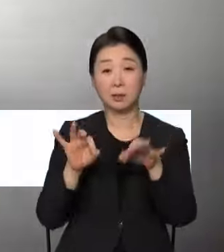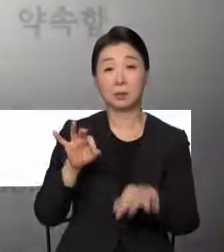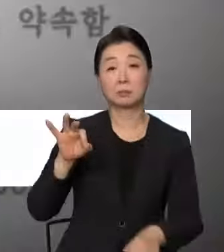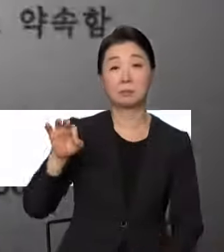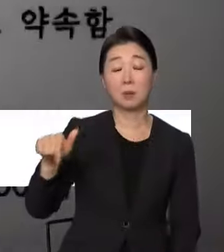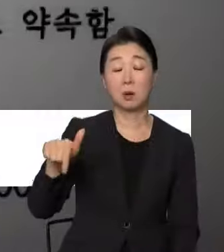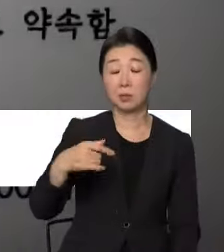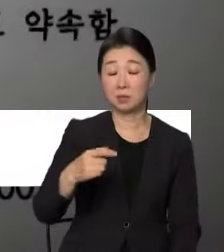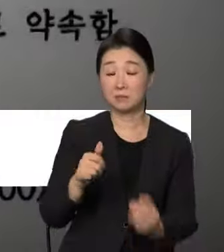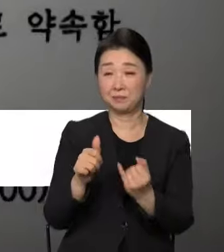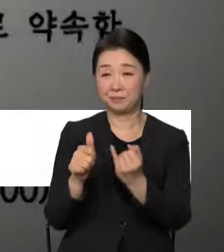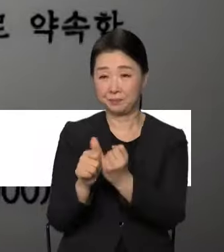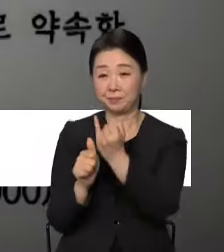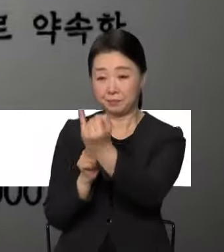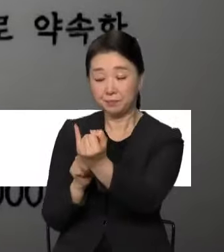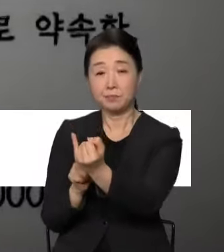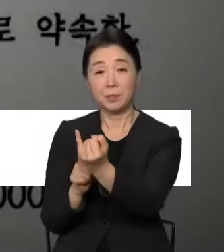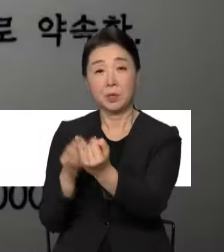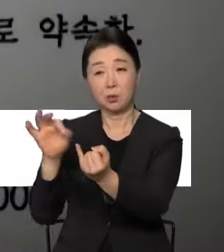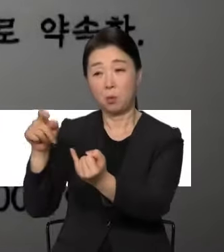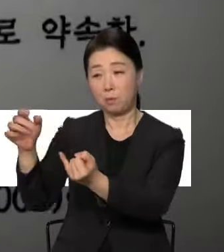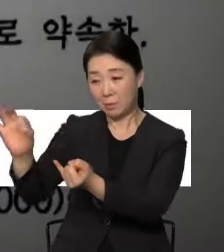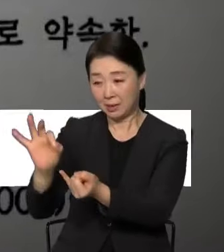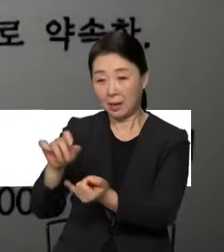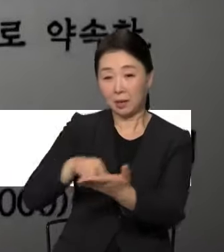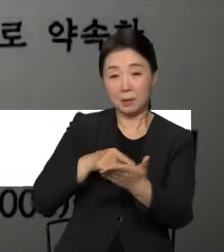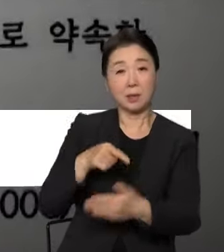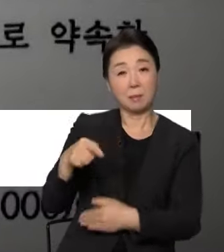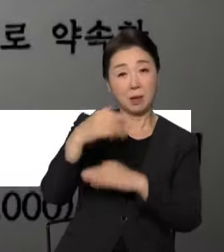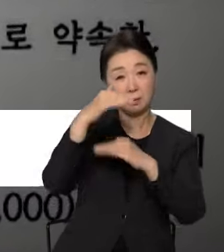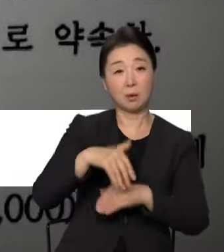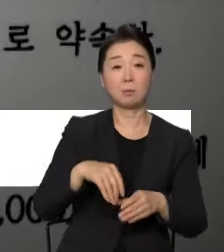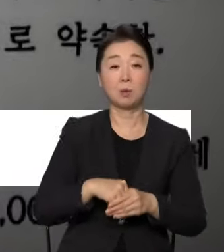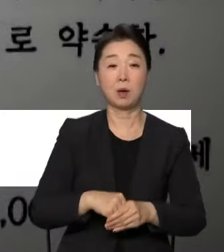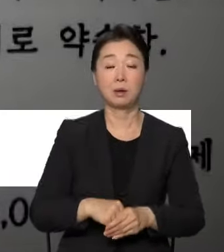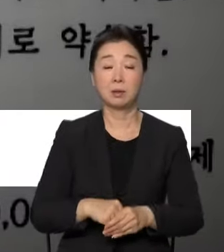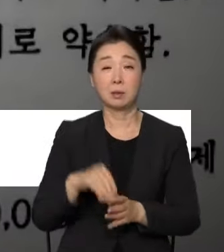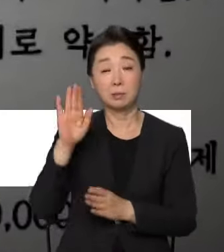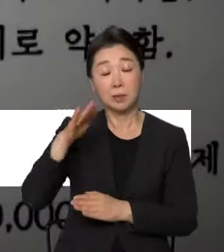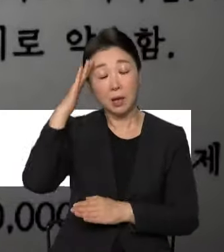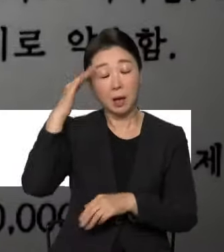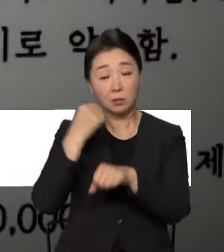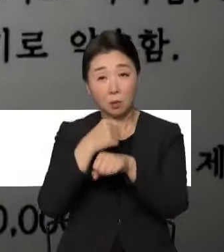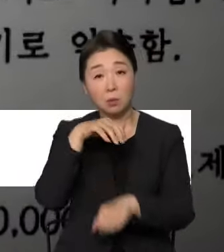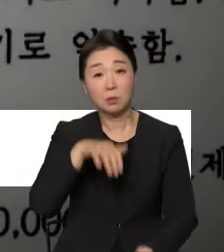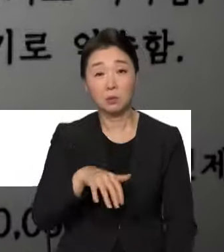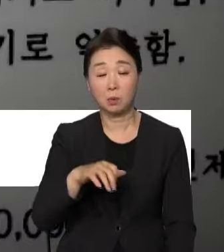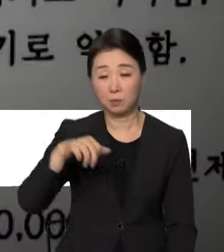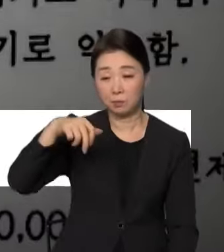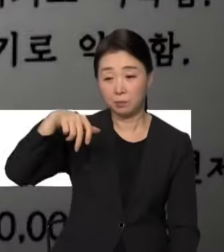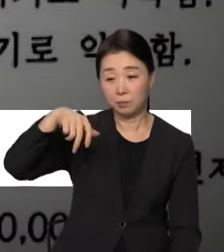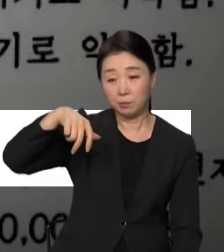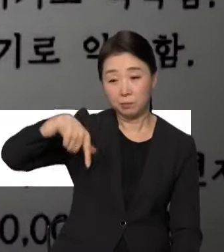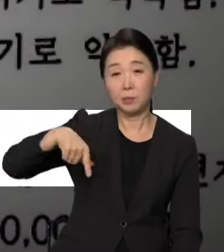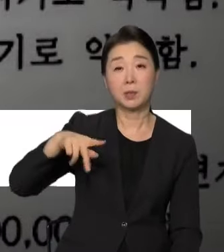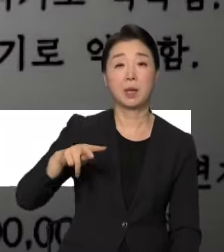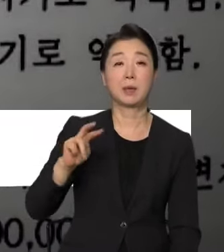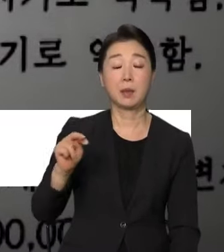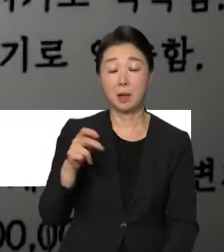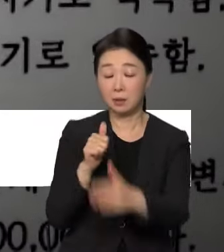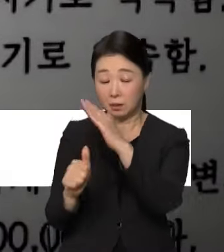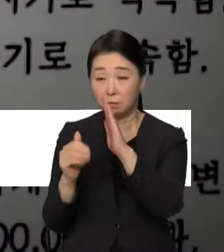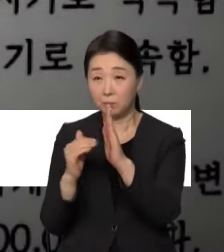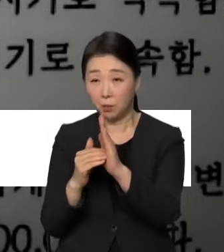여사에게 돈을 받아 갚겠다고 약속한 내용이 담겼습니다. 미래한국연구소 측이 PNR 대표에게 대선 이후